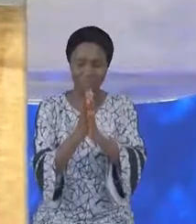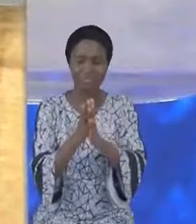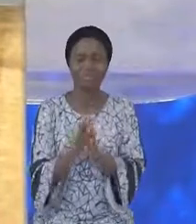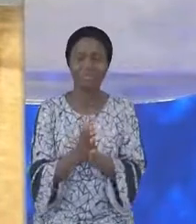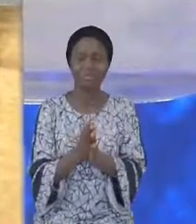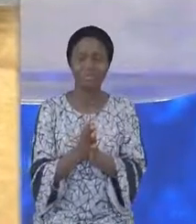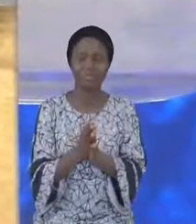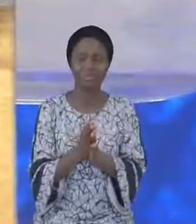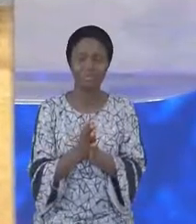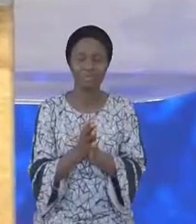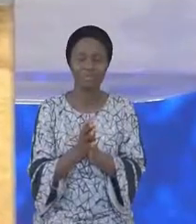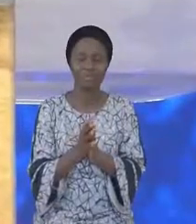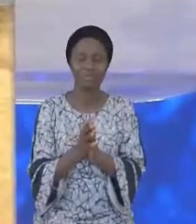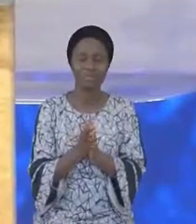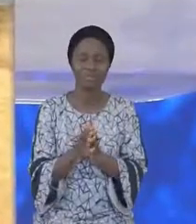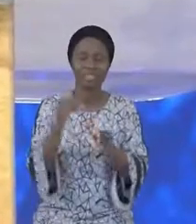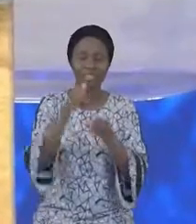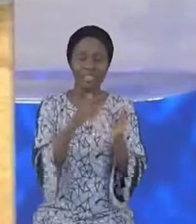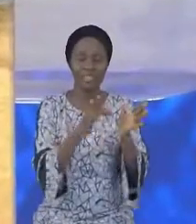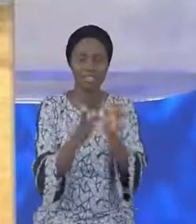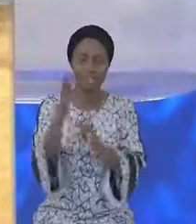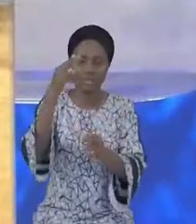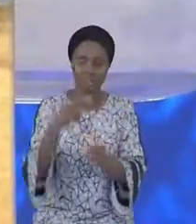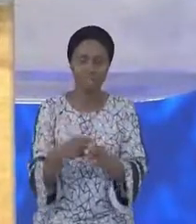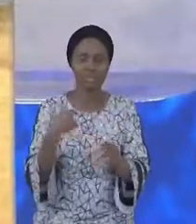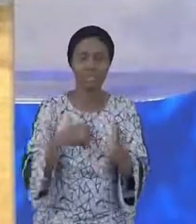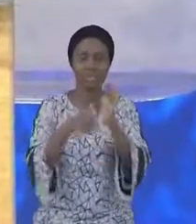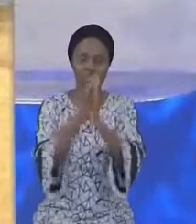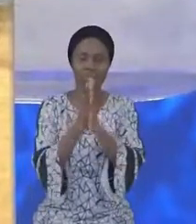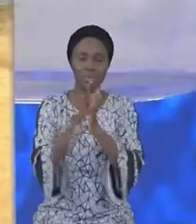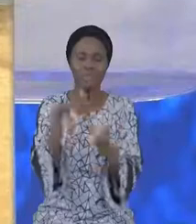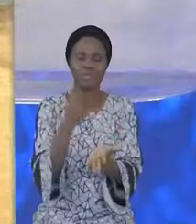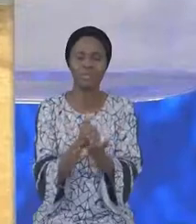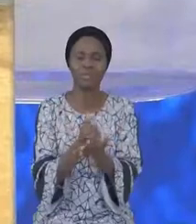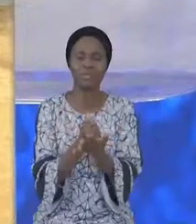Au nom de Jésus, nous prions.